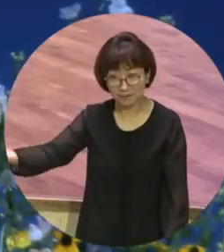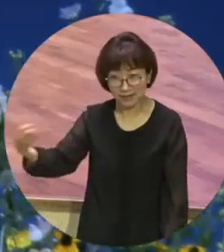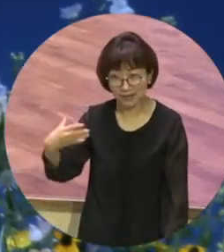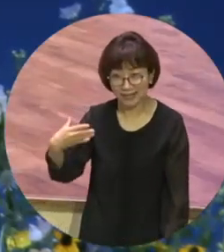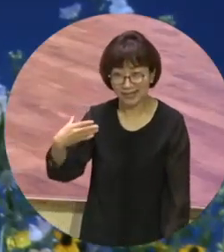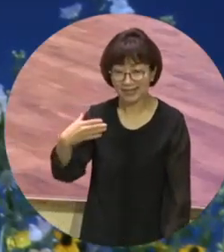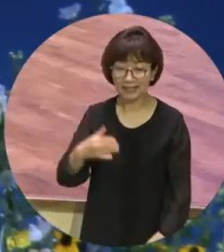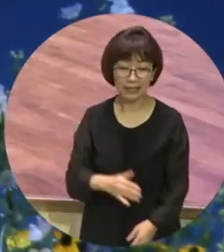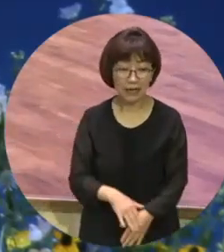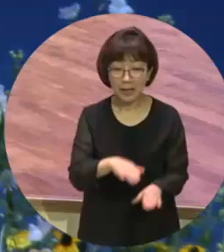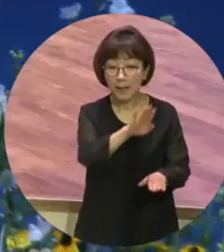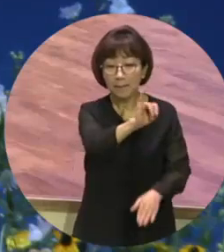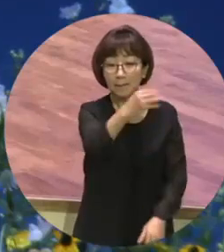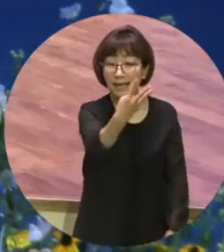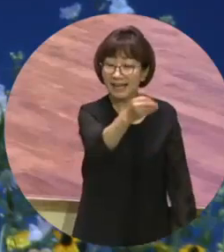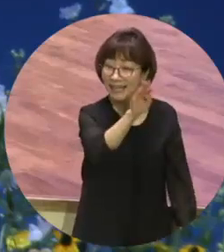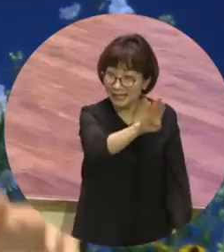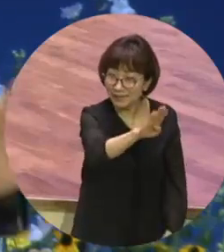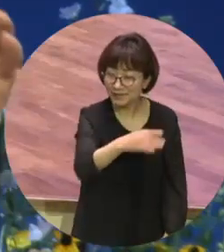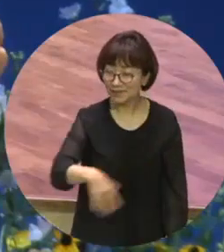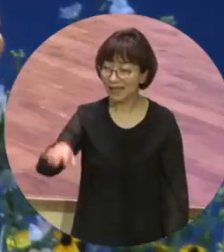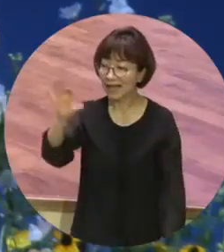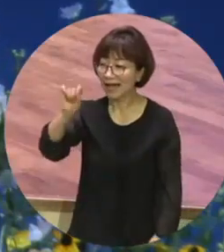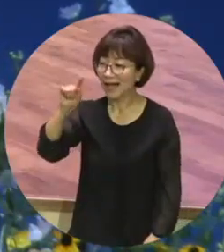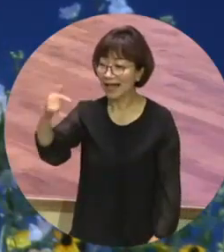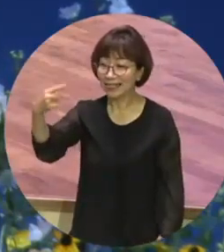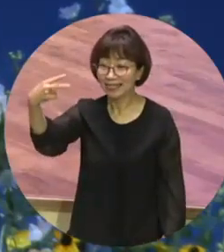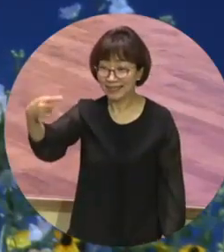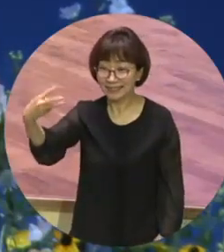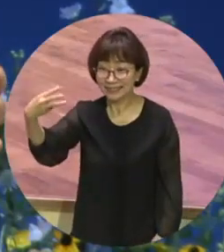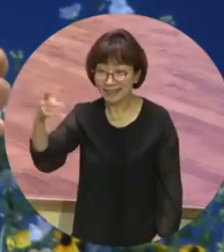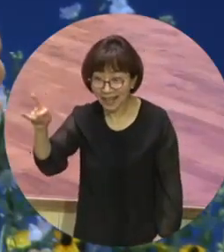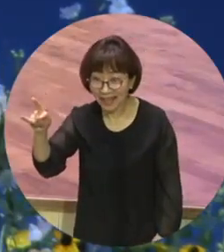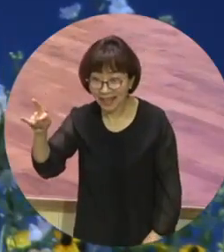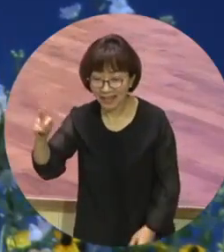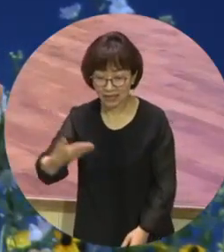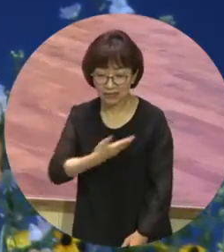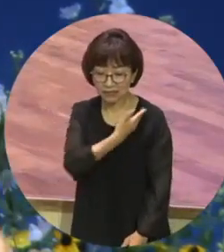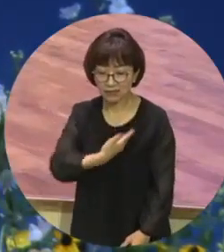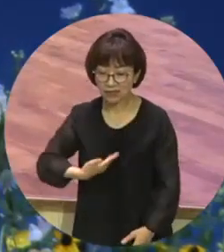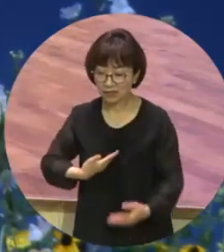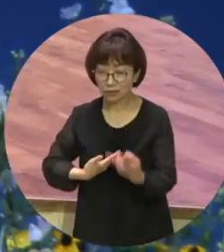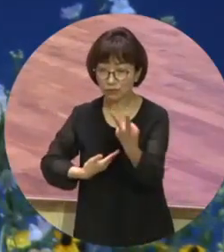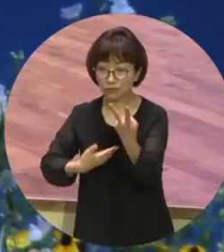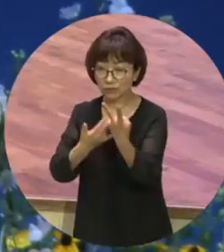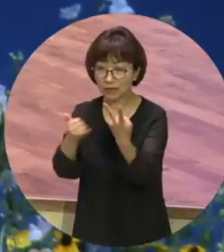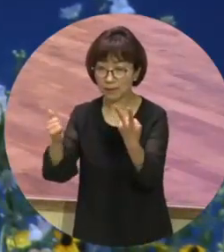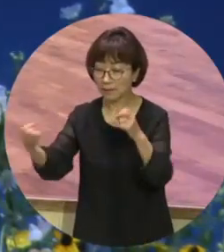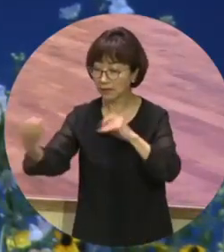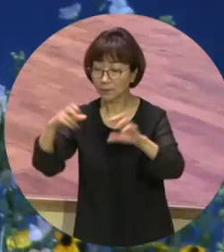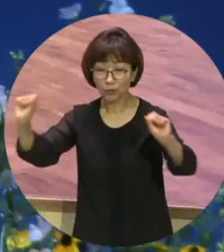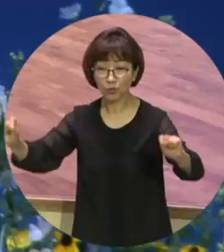지금 빌립과 안드레 모두 뭡니까? 현실적으로 정확한 분석입니다.